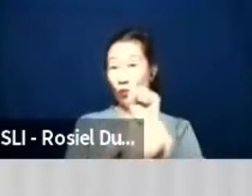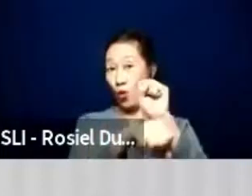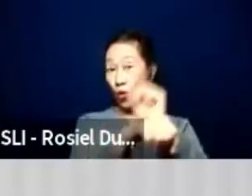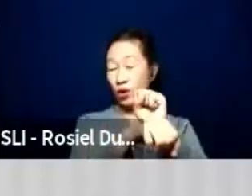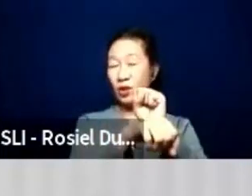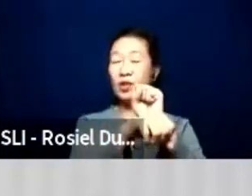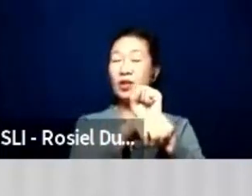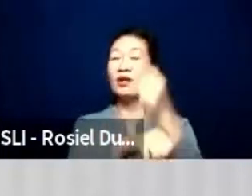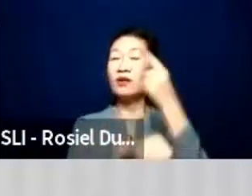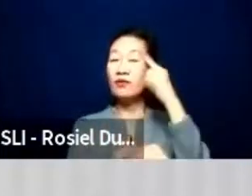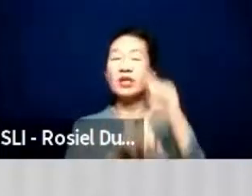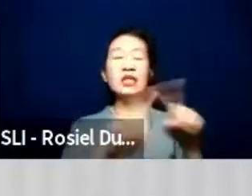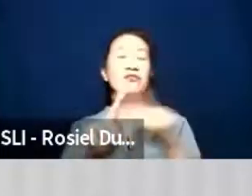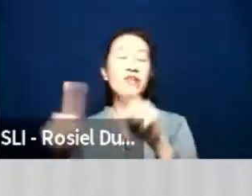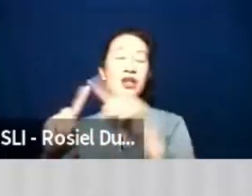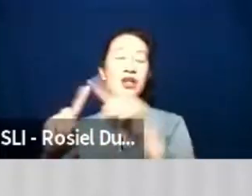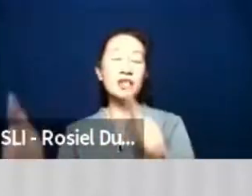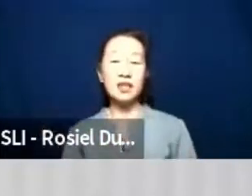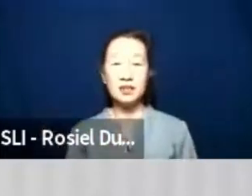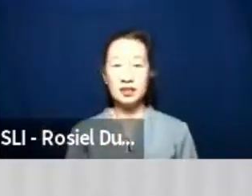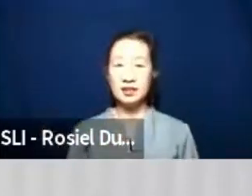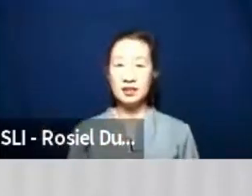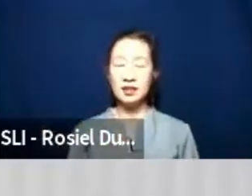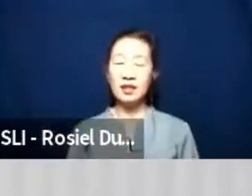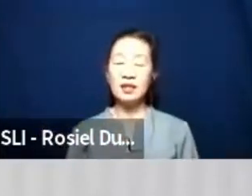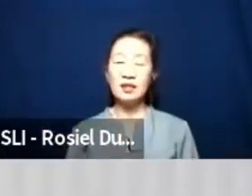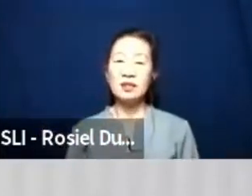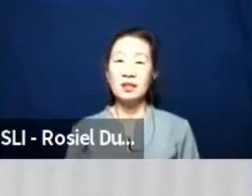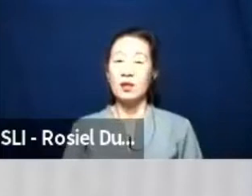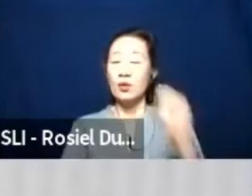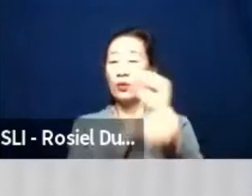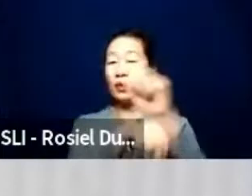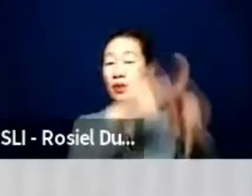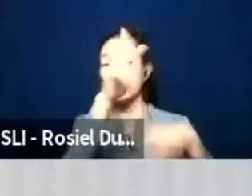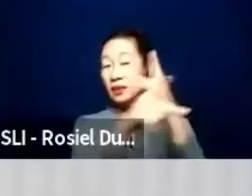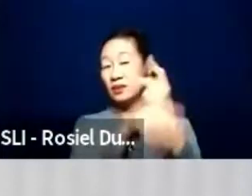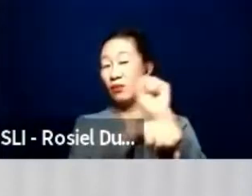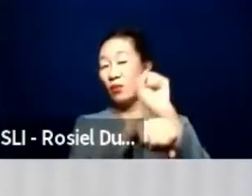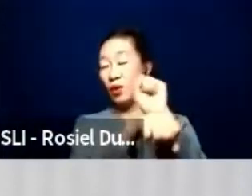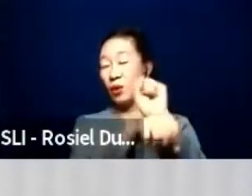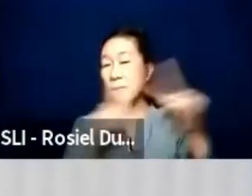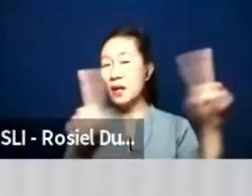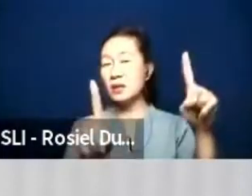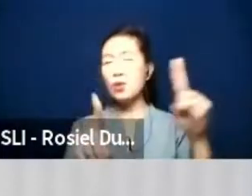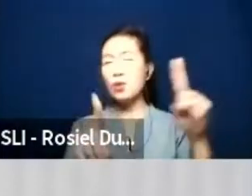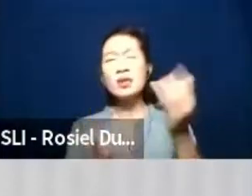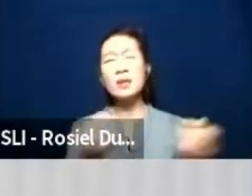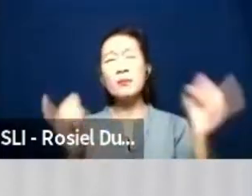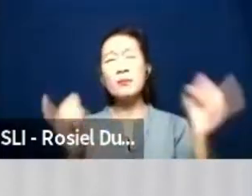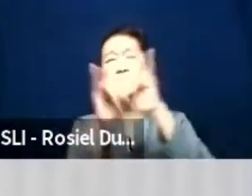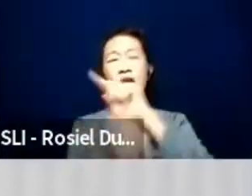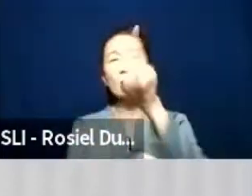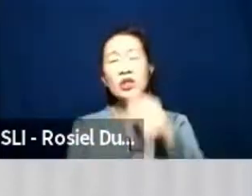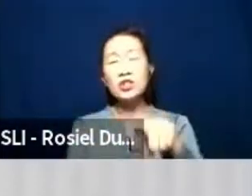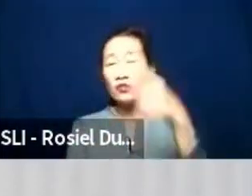ating iba't ibang larangan, no, ng trabaho. Pero ang pinaka-importanting tanong sa